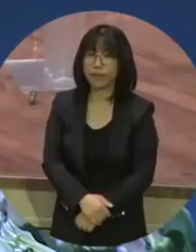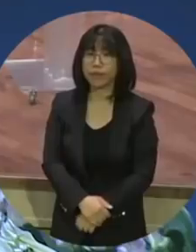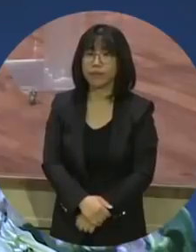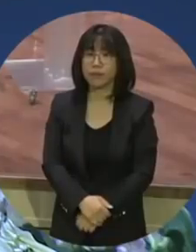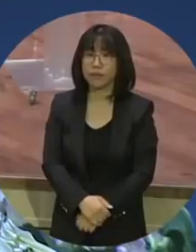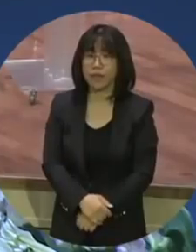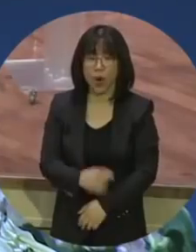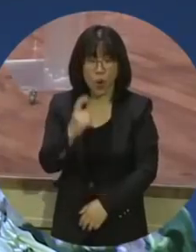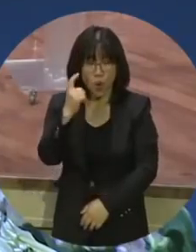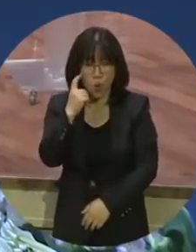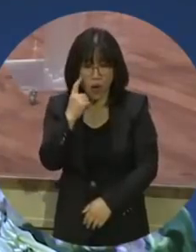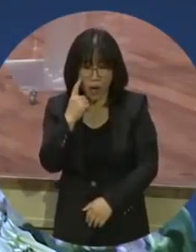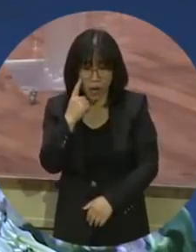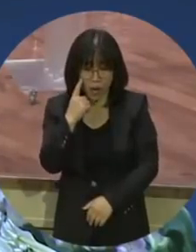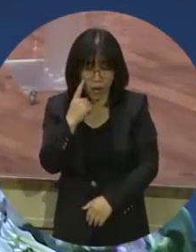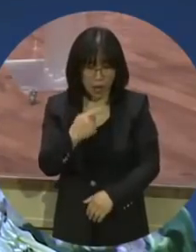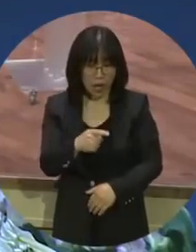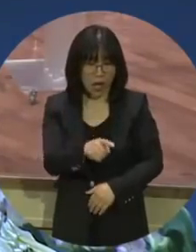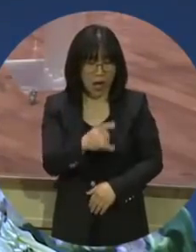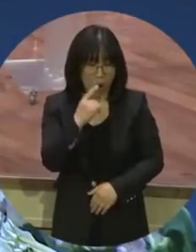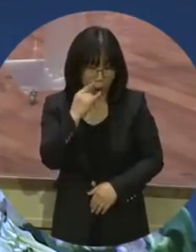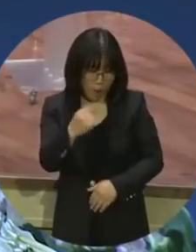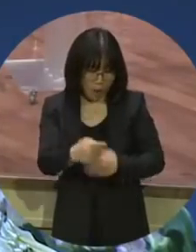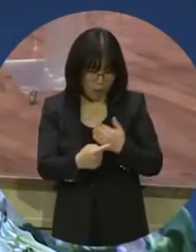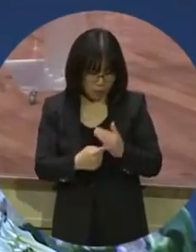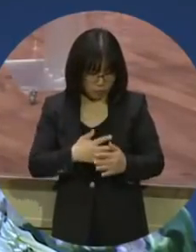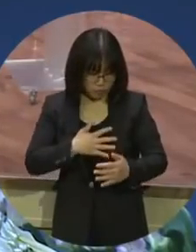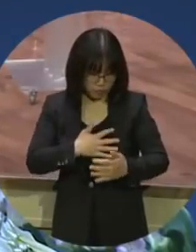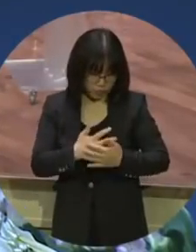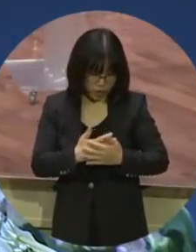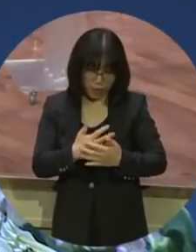왜 그럴까요? 불안하다는 거죠.